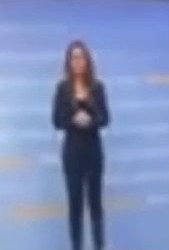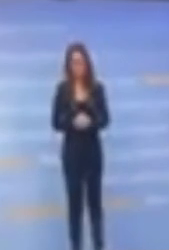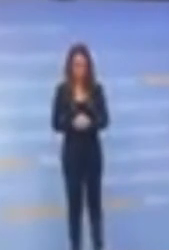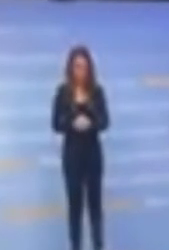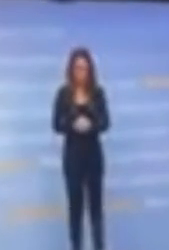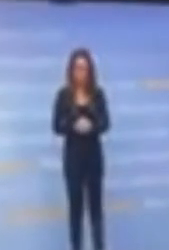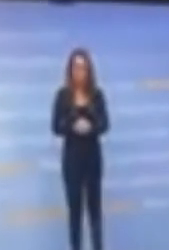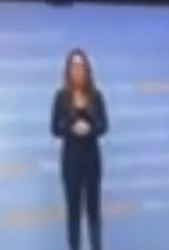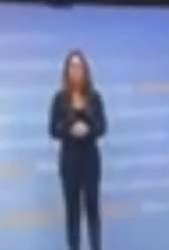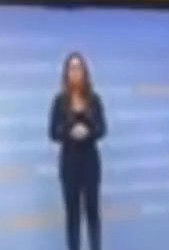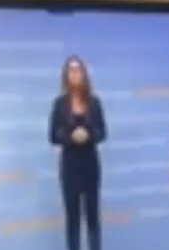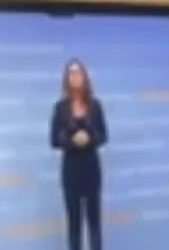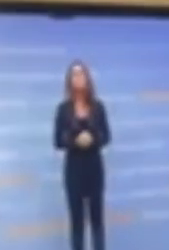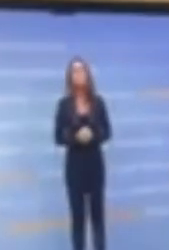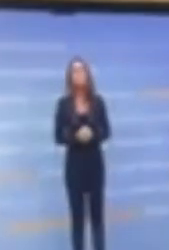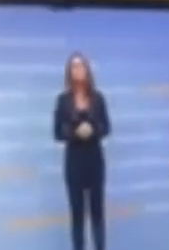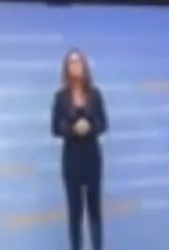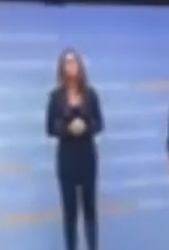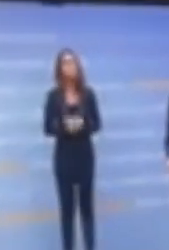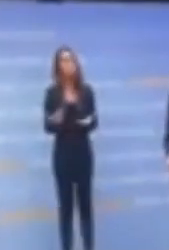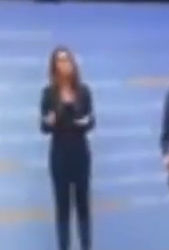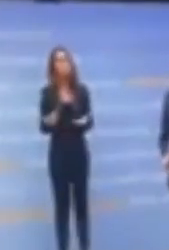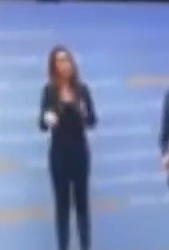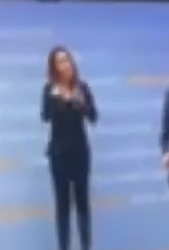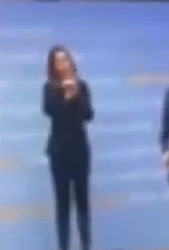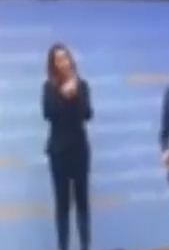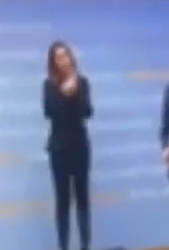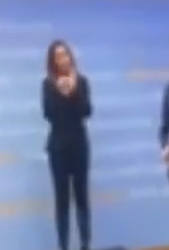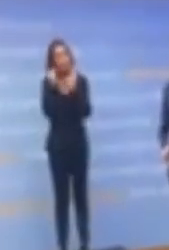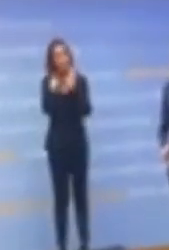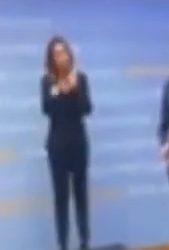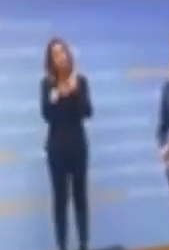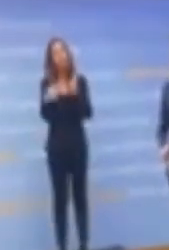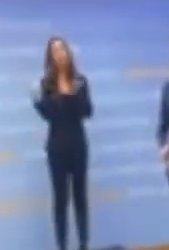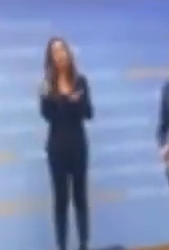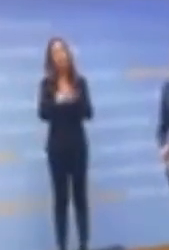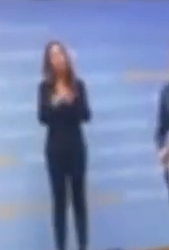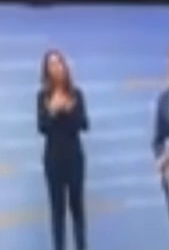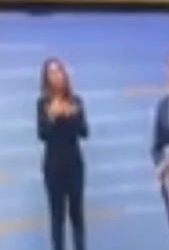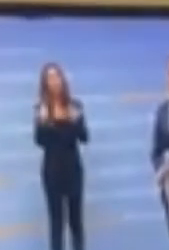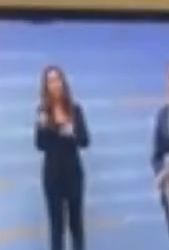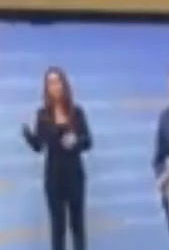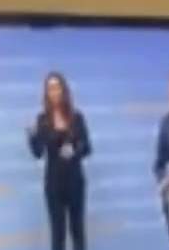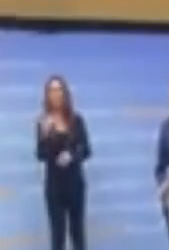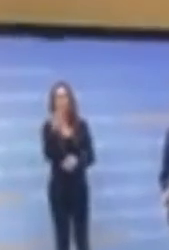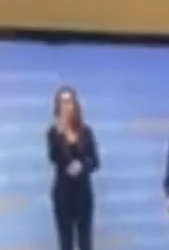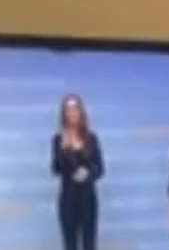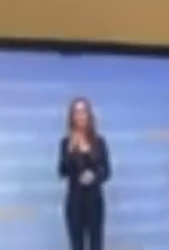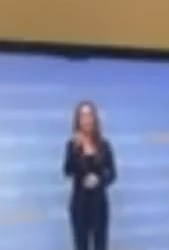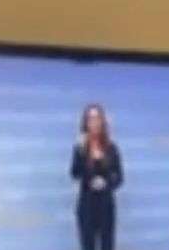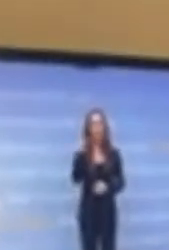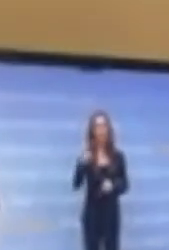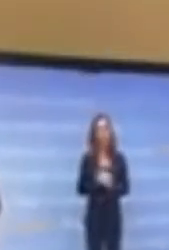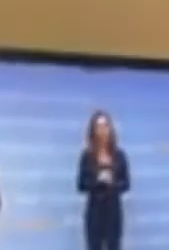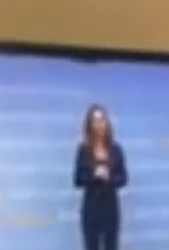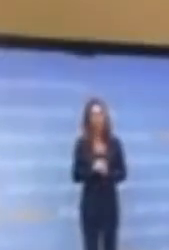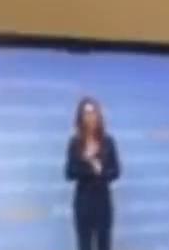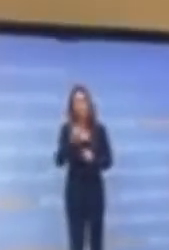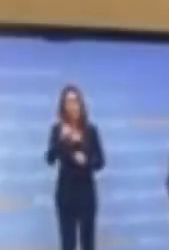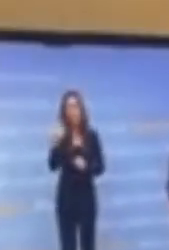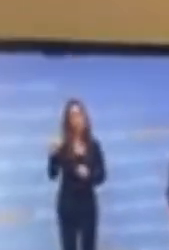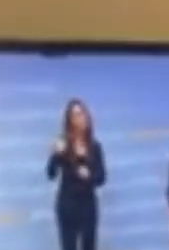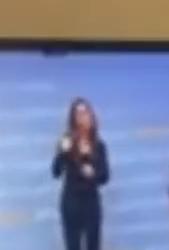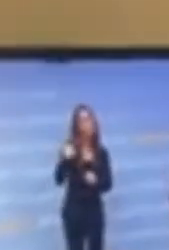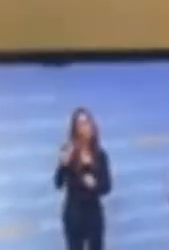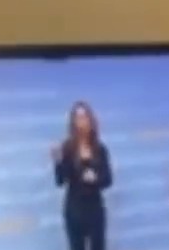boete als je toch wel... rustig aan, jongens. Dus niet aan die regels. 95 euro. Wow, dat is niet rustig aan.